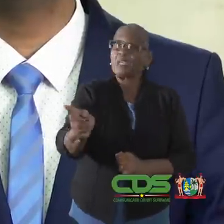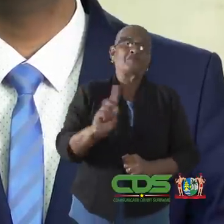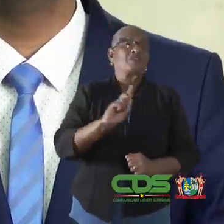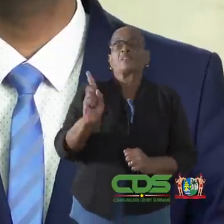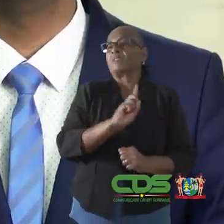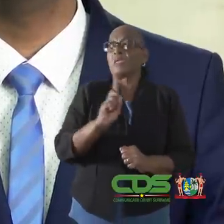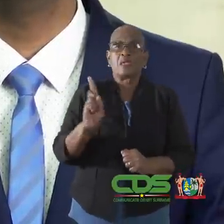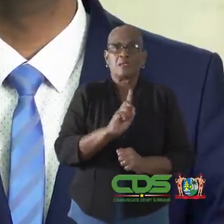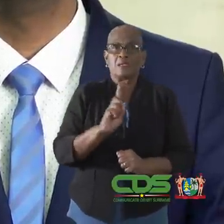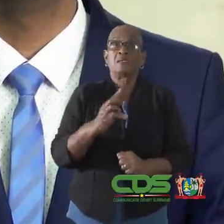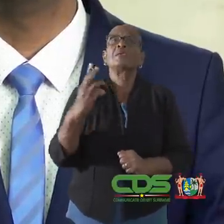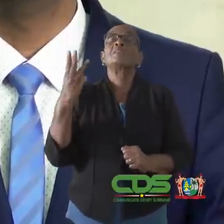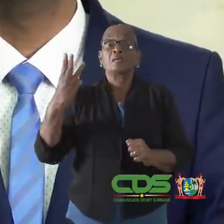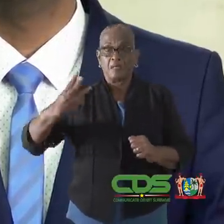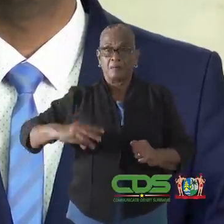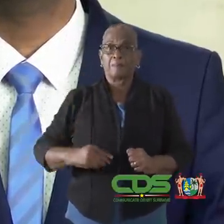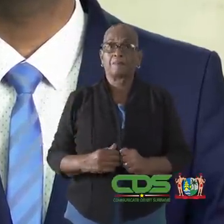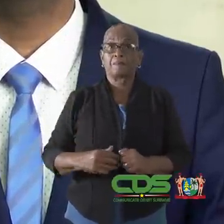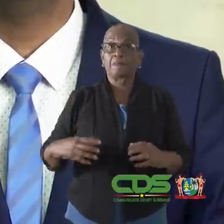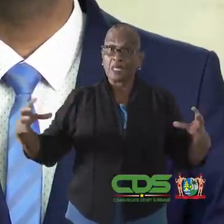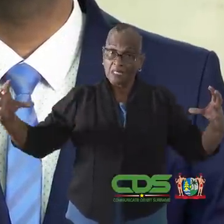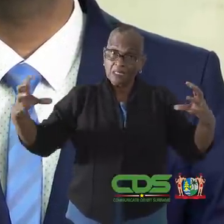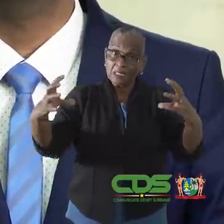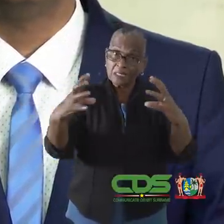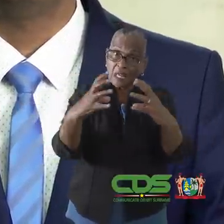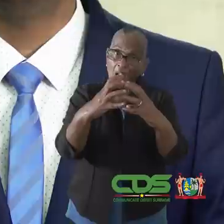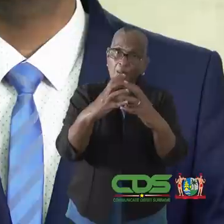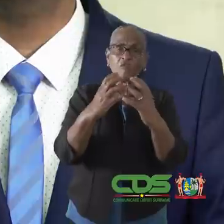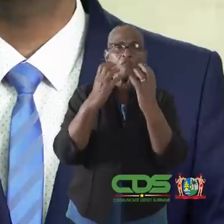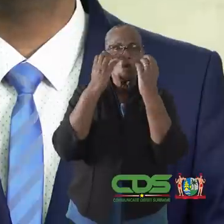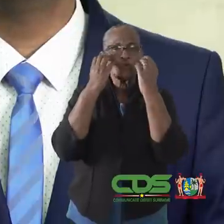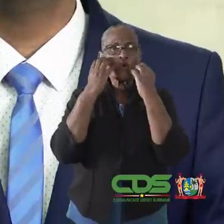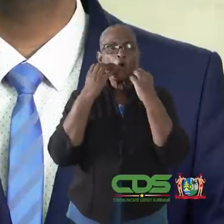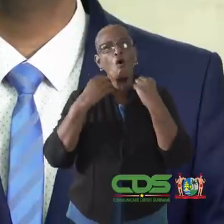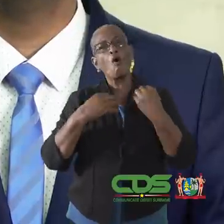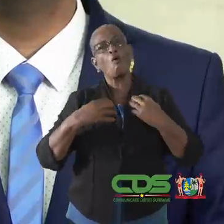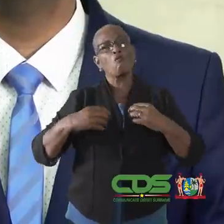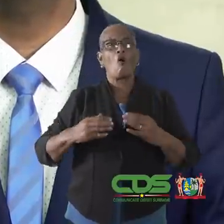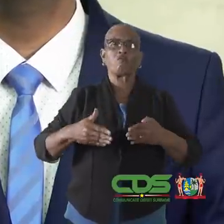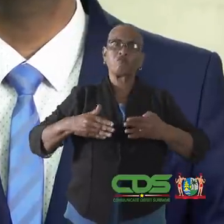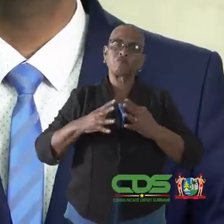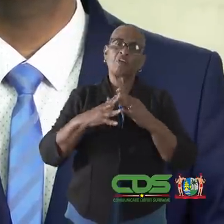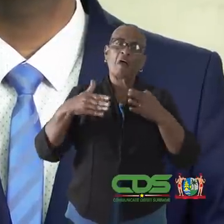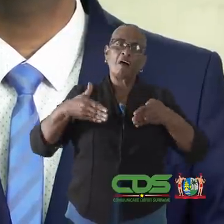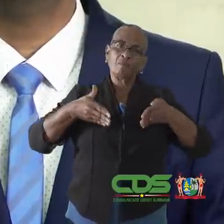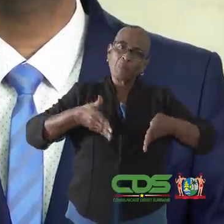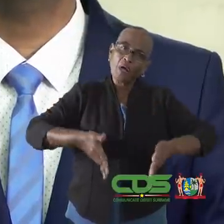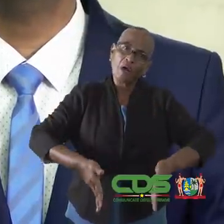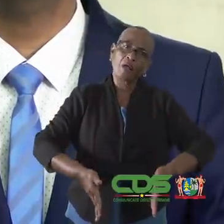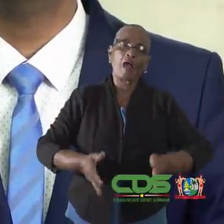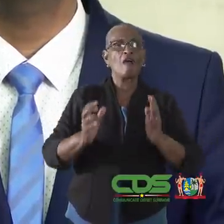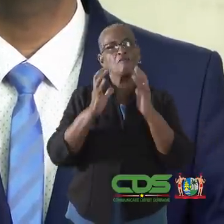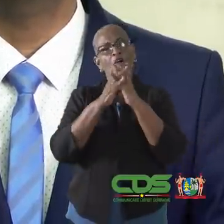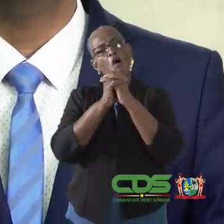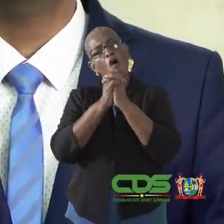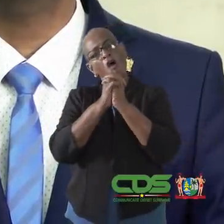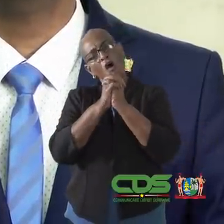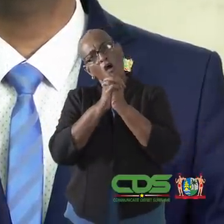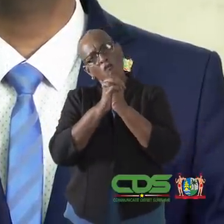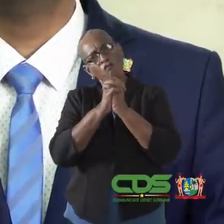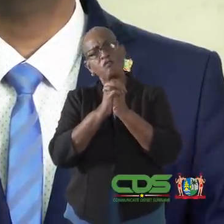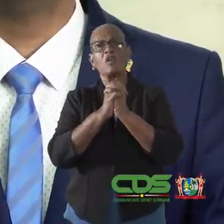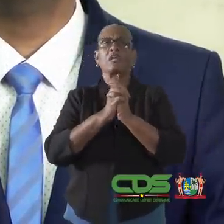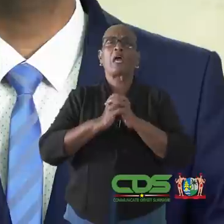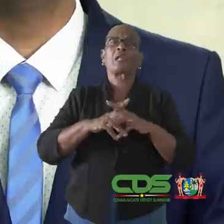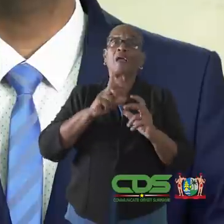dispensatie worden verleend. Maatregel 3. Bijeenkomsten voor rouwzittingen, uitvaarten en